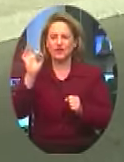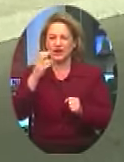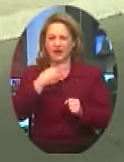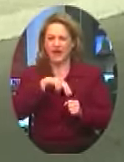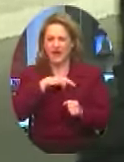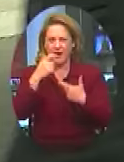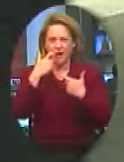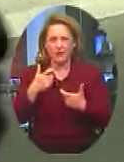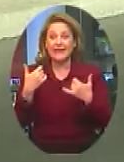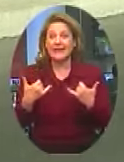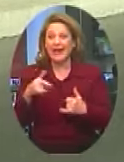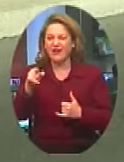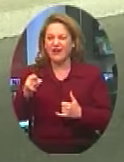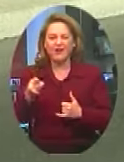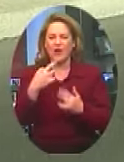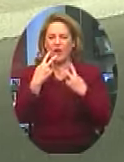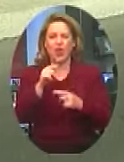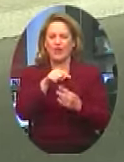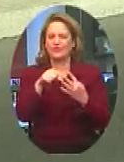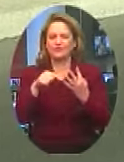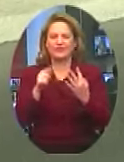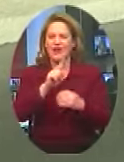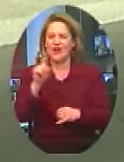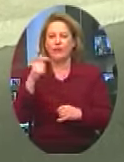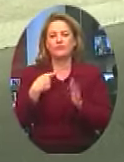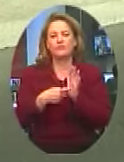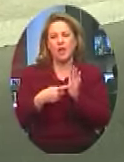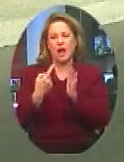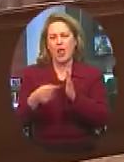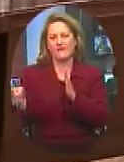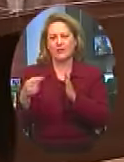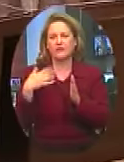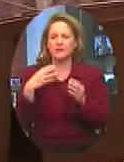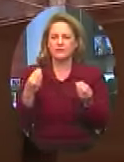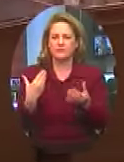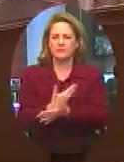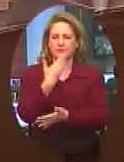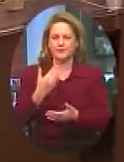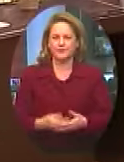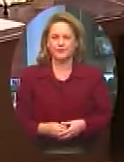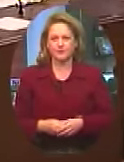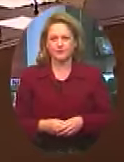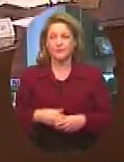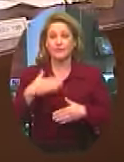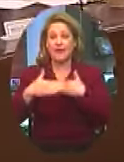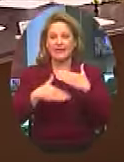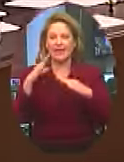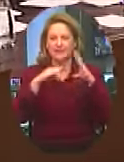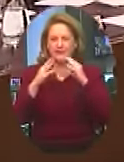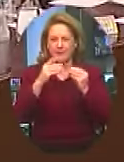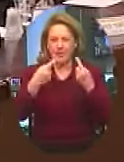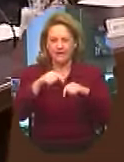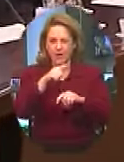כרגע הוא לא מתווה נכון, ואנחנו דורשים לבטל אותו ורוצים מתווה חדש. תהליך ההיוועצות עם ועדת הכלכלה